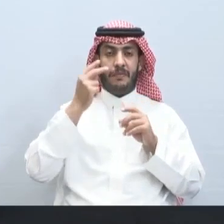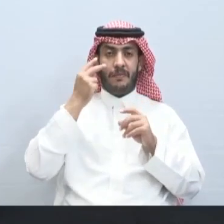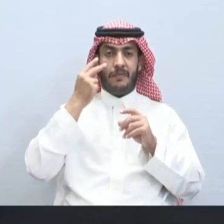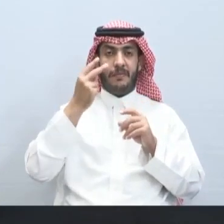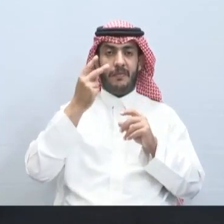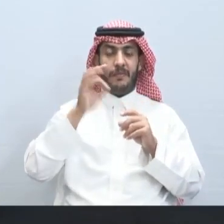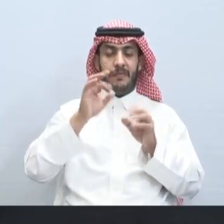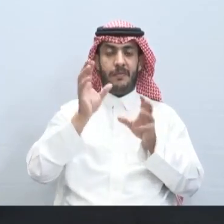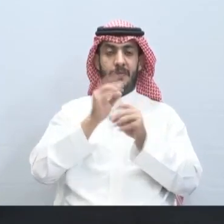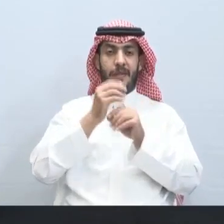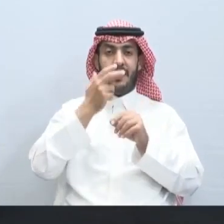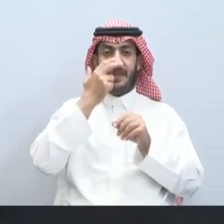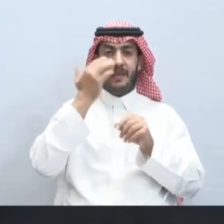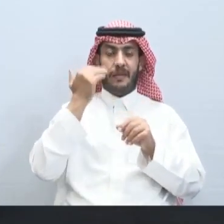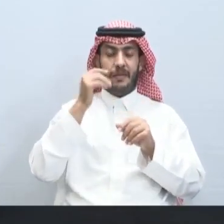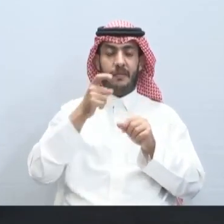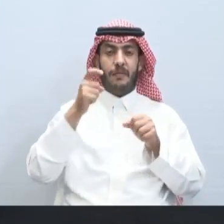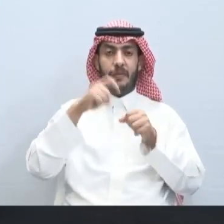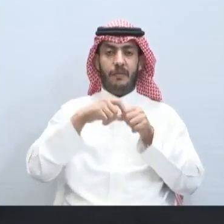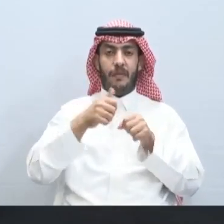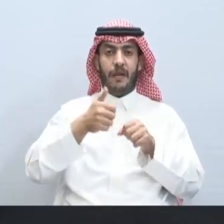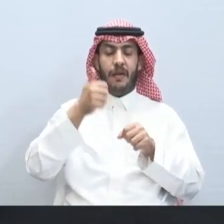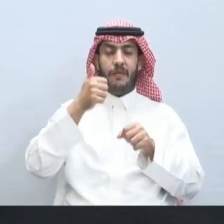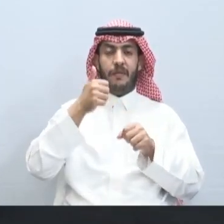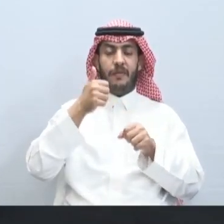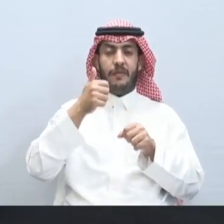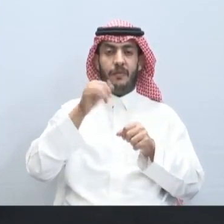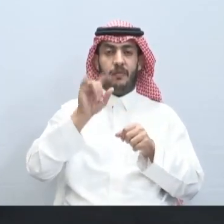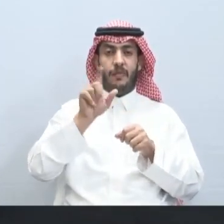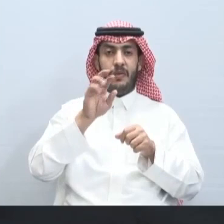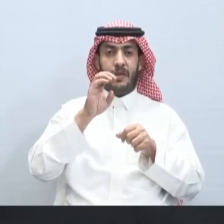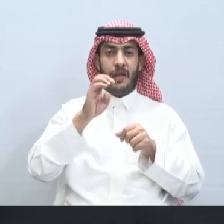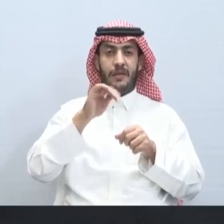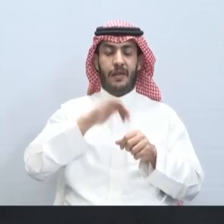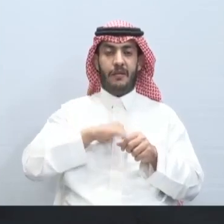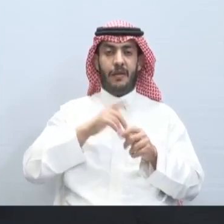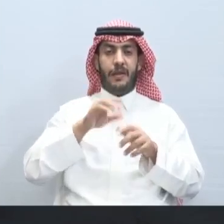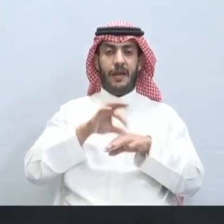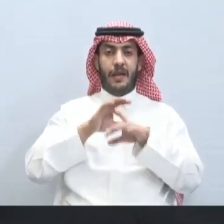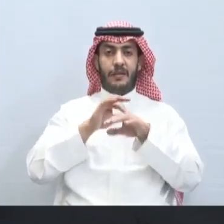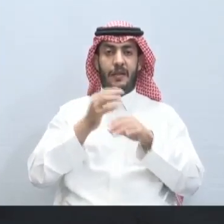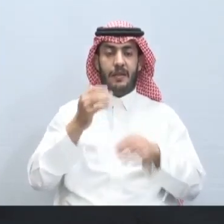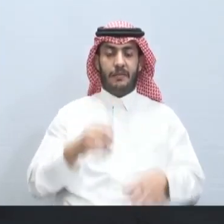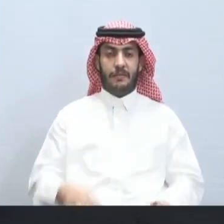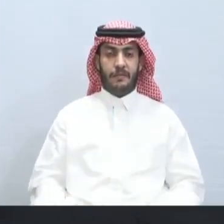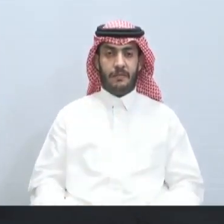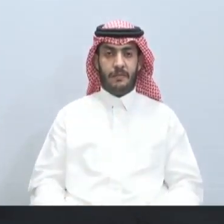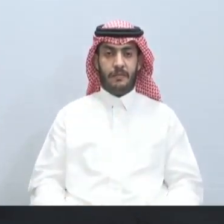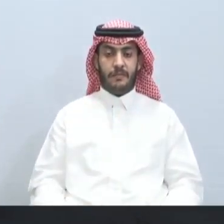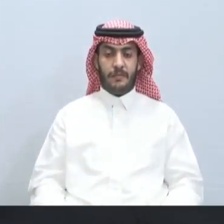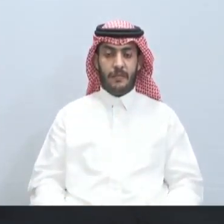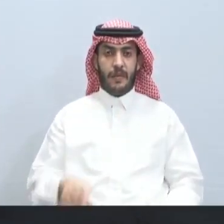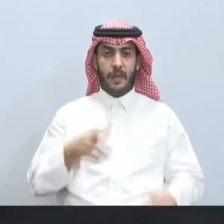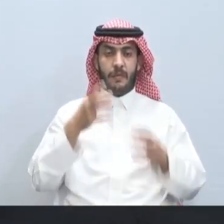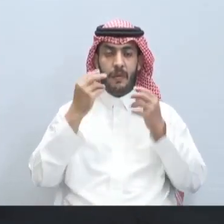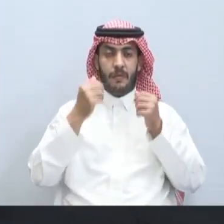في الحاله التسويقيه السابقه هو ان توصلنا الى افضل منتج او المنتج المرغوب من قبل العملاء بشكل اكبر وبالتالي من هذه